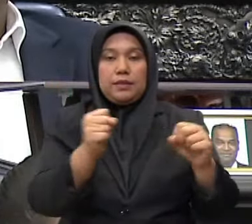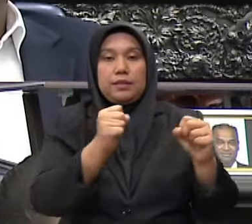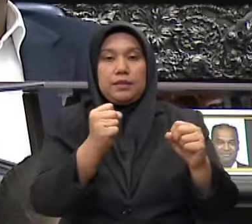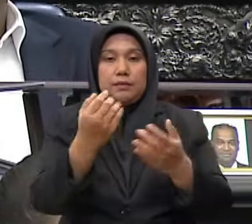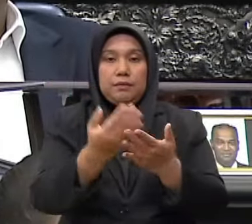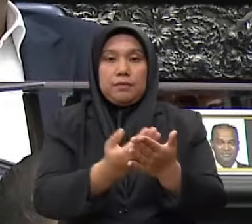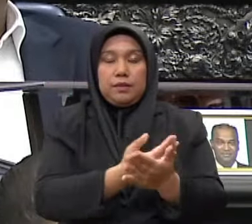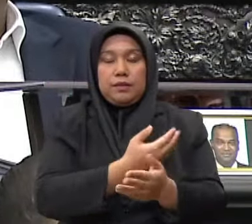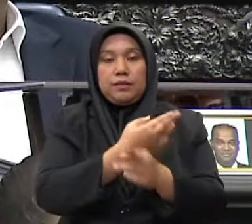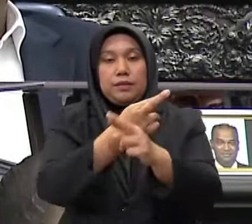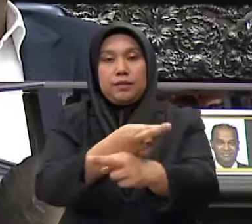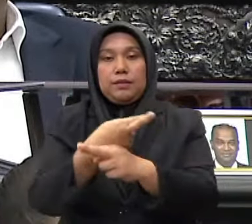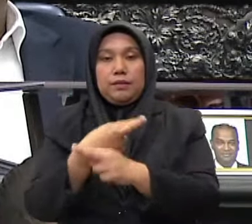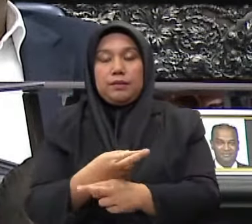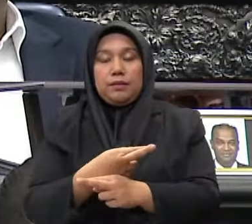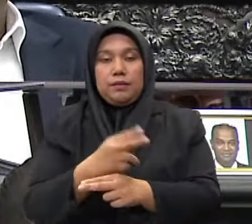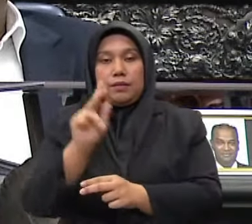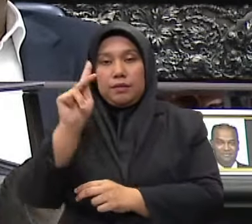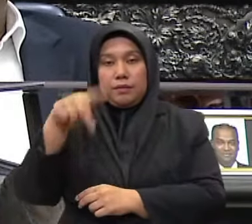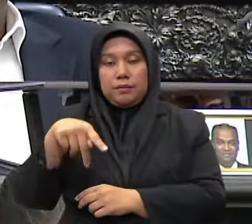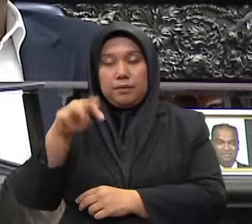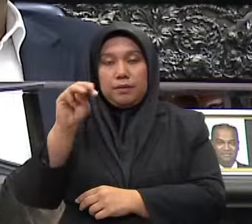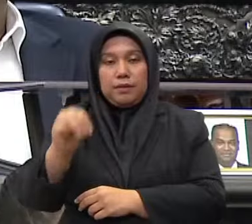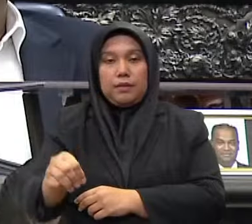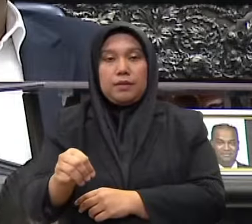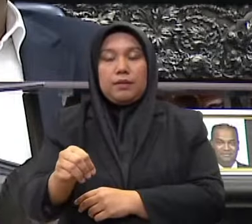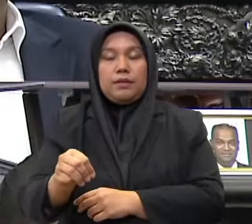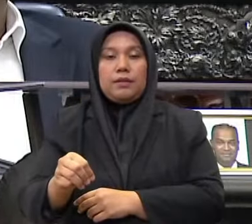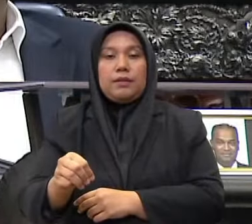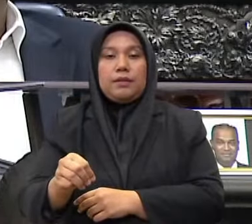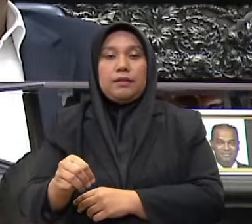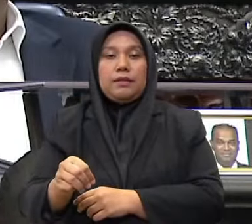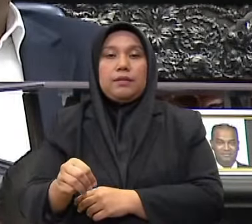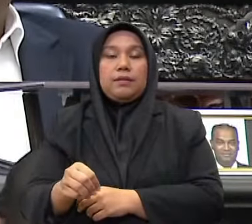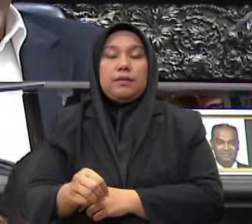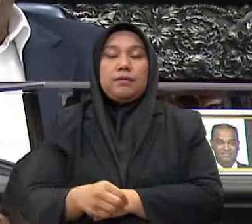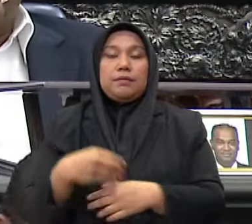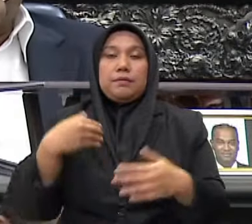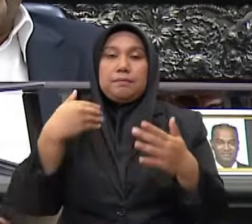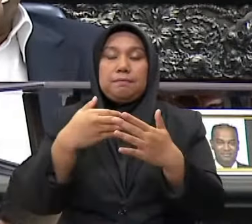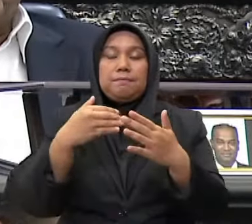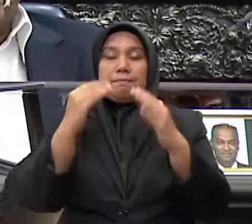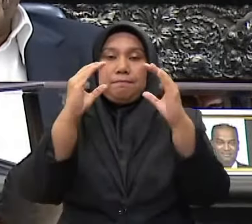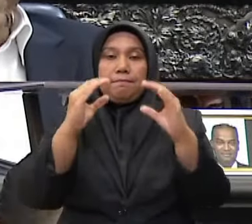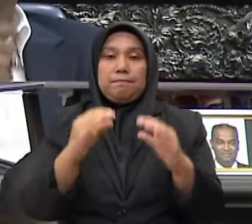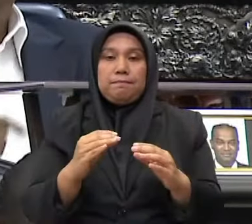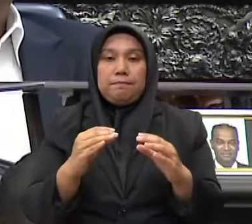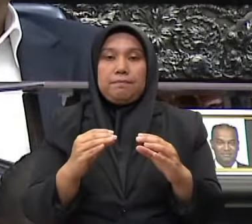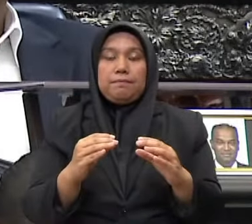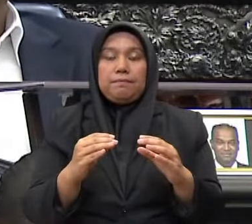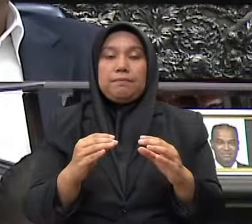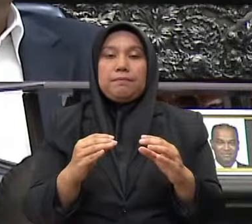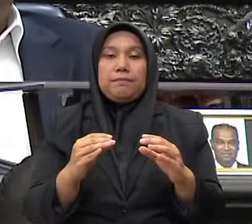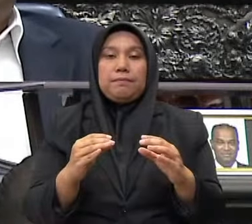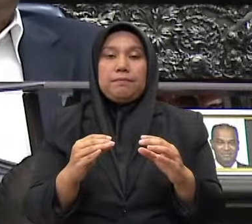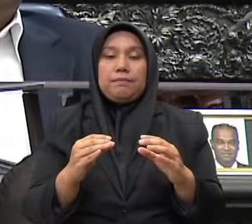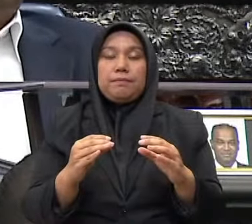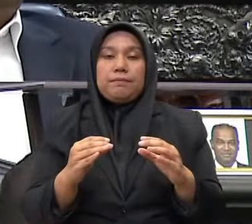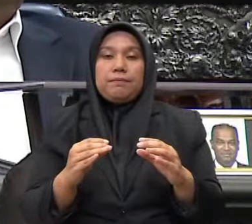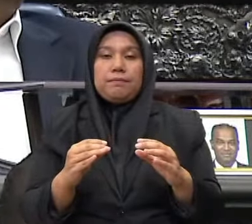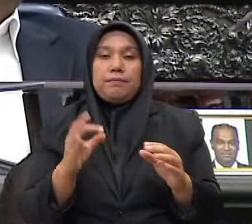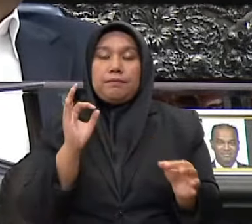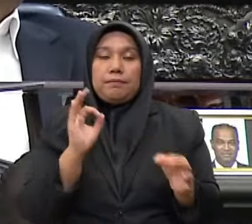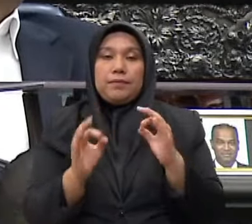penyelenggaraan piak KBM sepanjang masa ini mengambil satu sikap dan pendekatan bas dengan izin yang mana